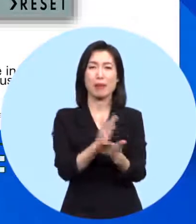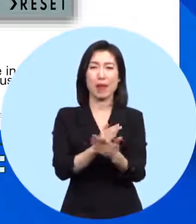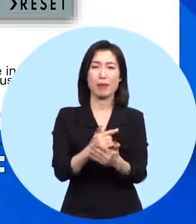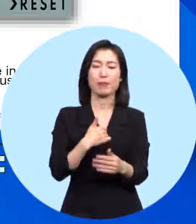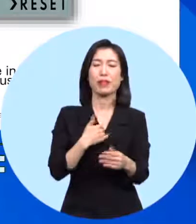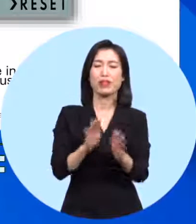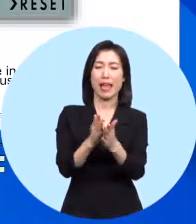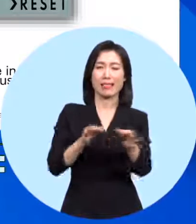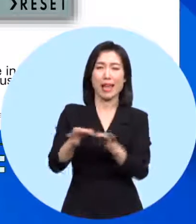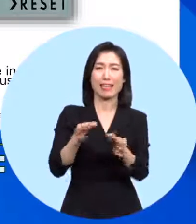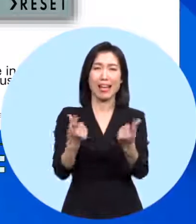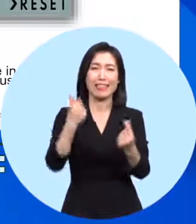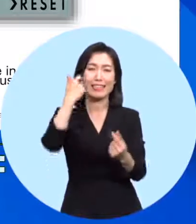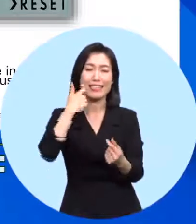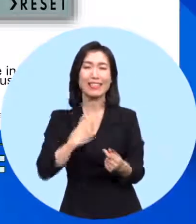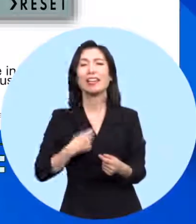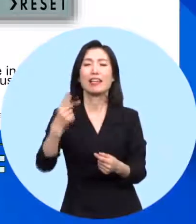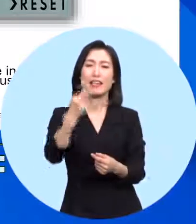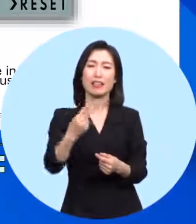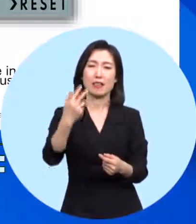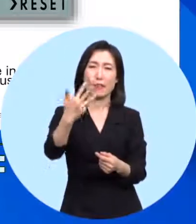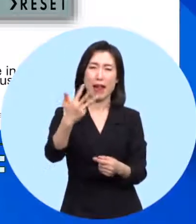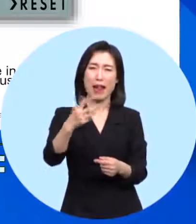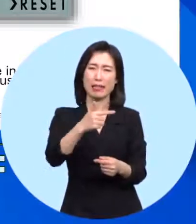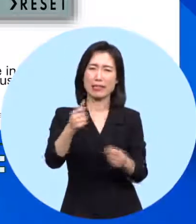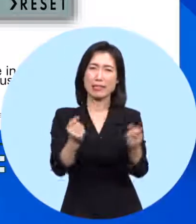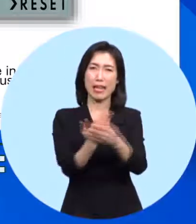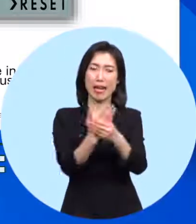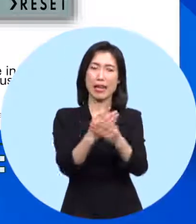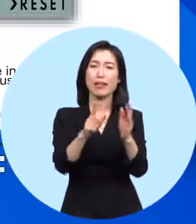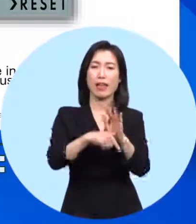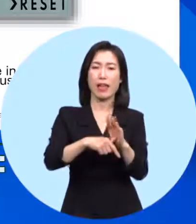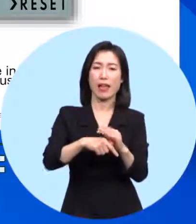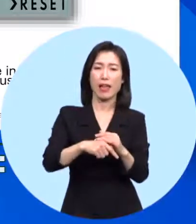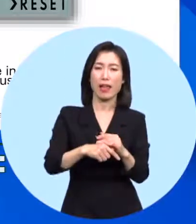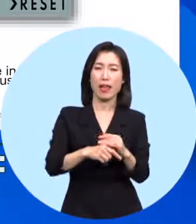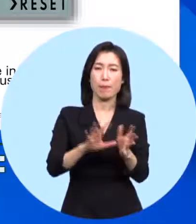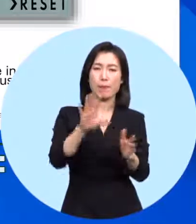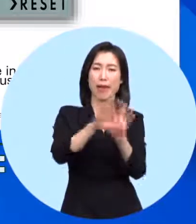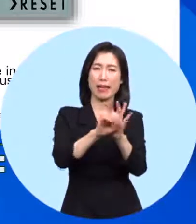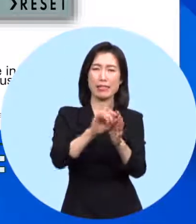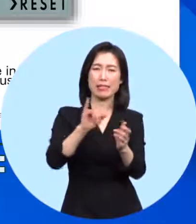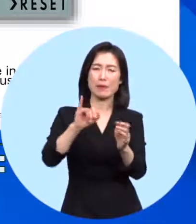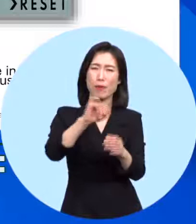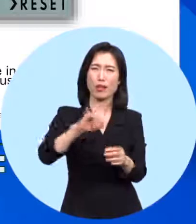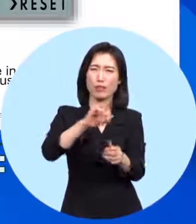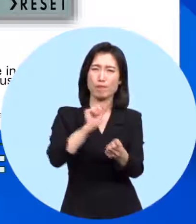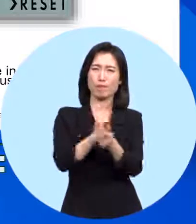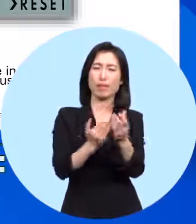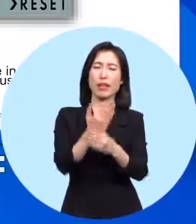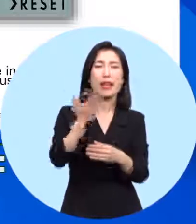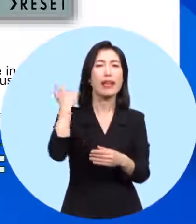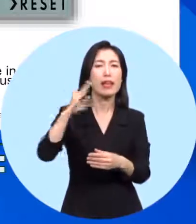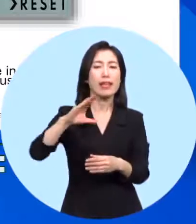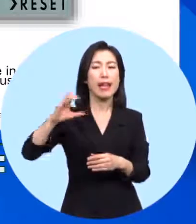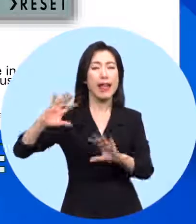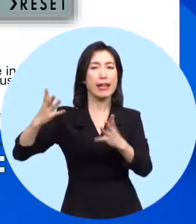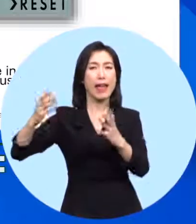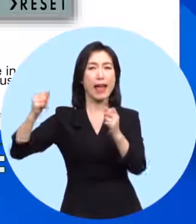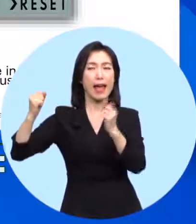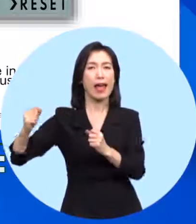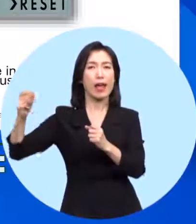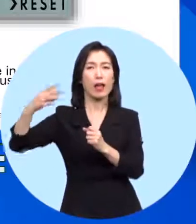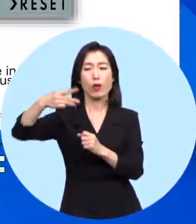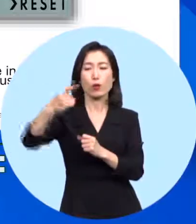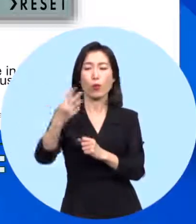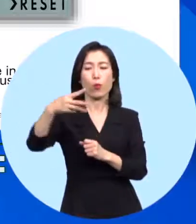2008년에 미국 재정발 위기가 났을 때 지금 카네기 멜론 대학이 있다 지금은 캐나다 토론토로 간 리차드